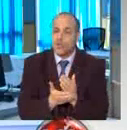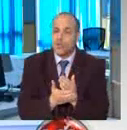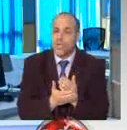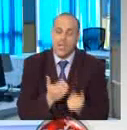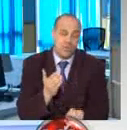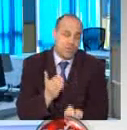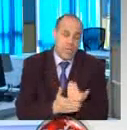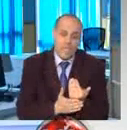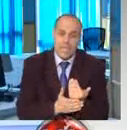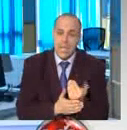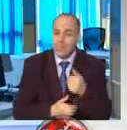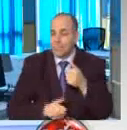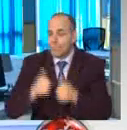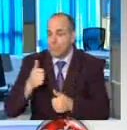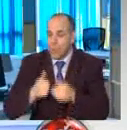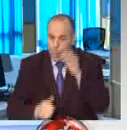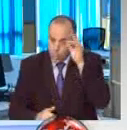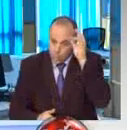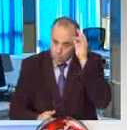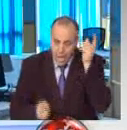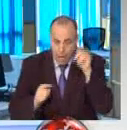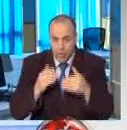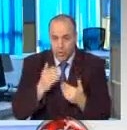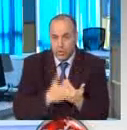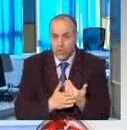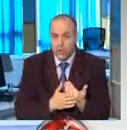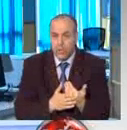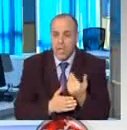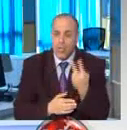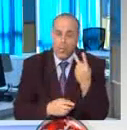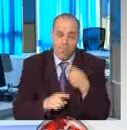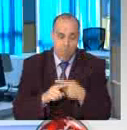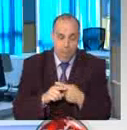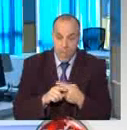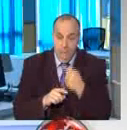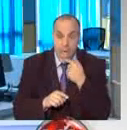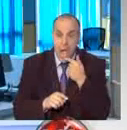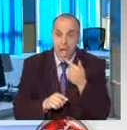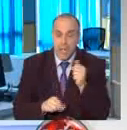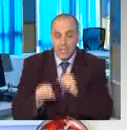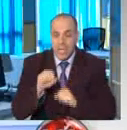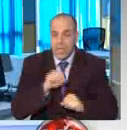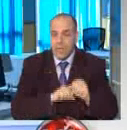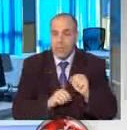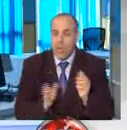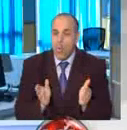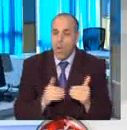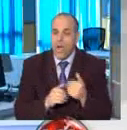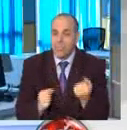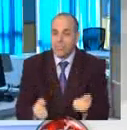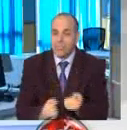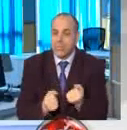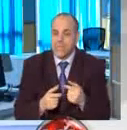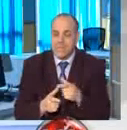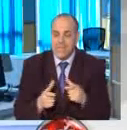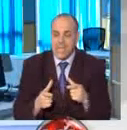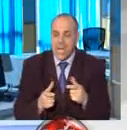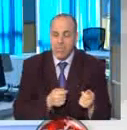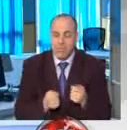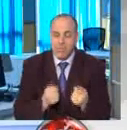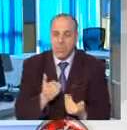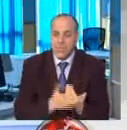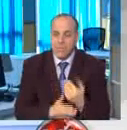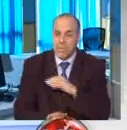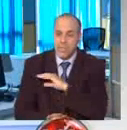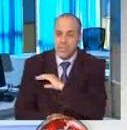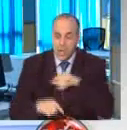المجددة بالمناظرة الوطنية للتجديد في دورتها الثانية، والتي تنظمها وكالة النهوض بالصناعة والتجديد